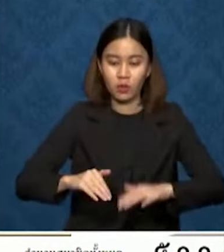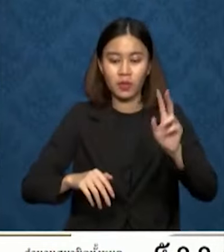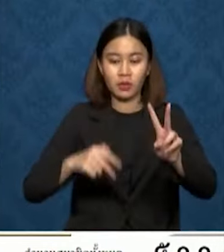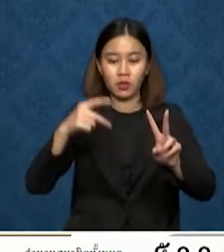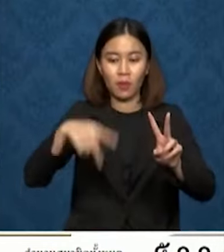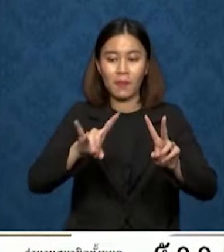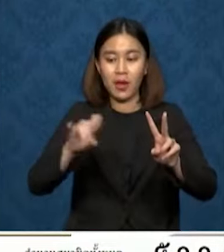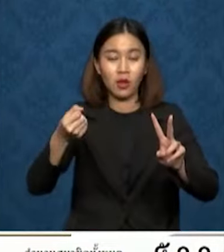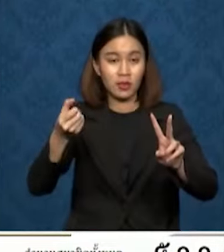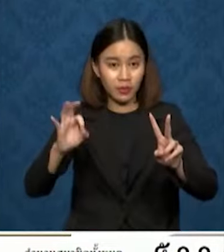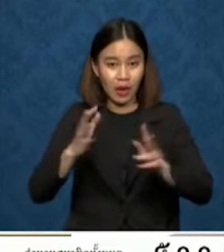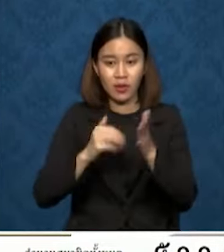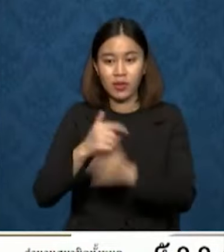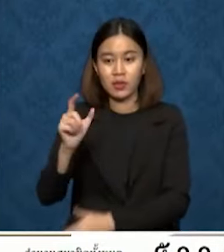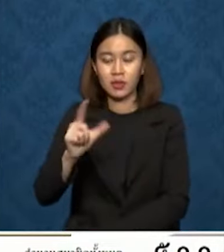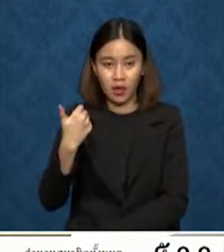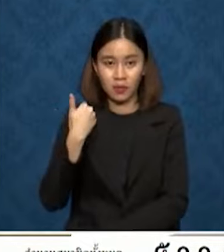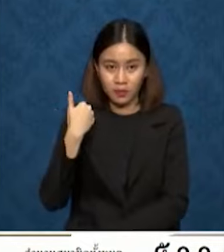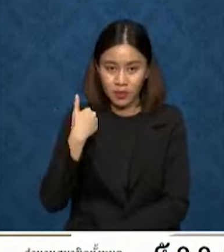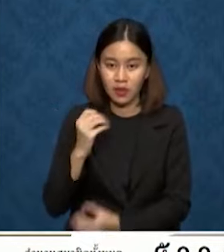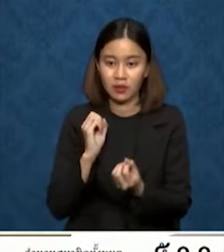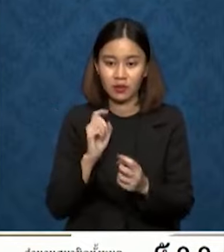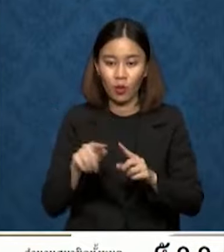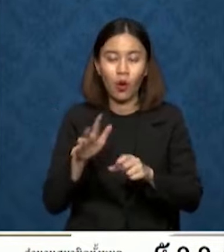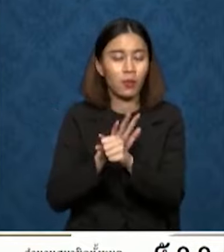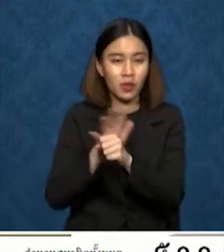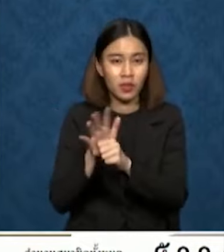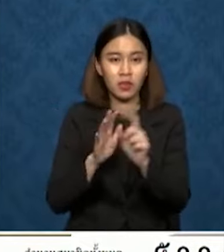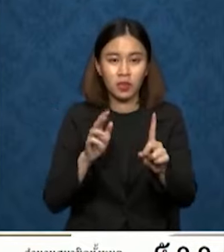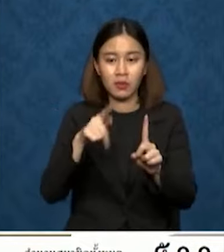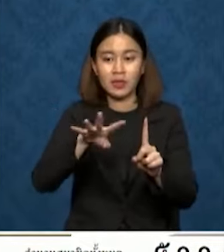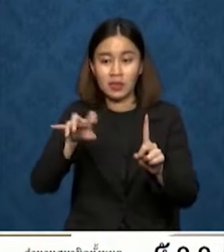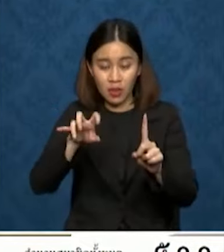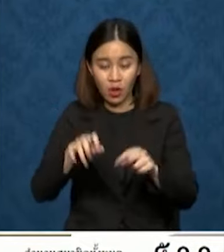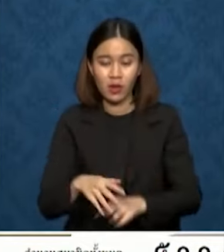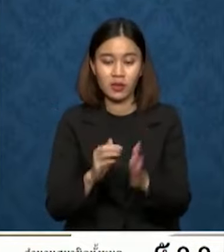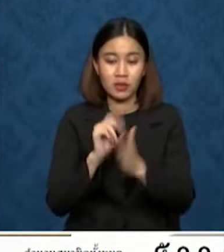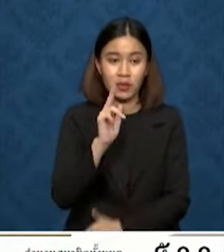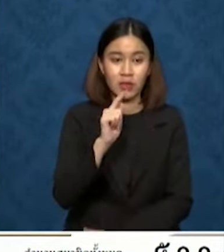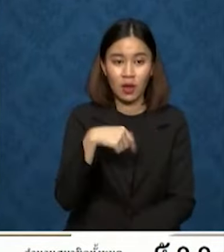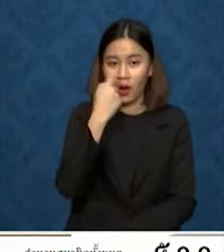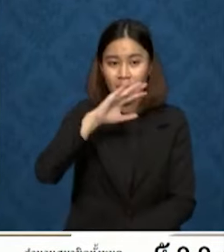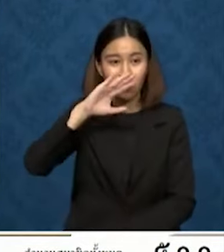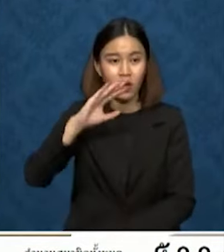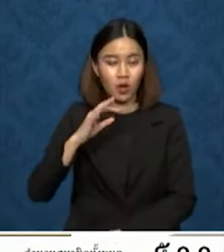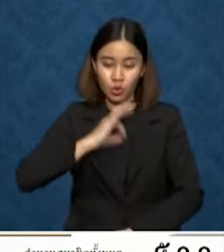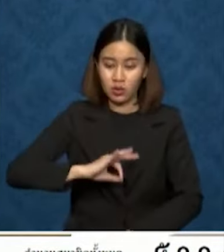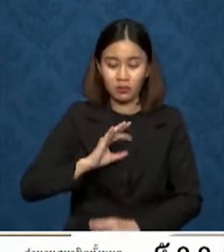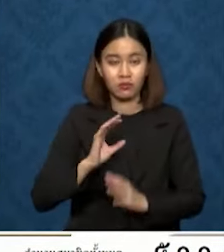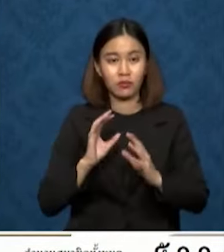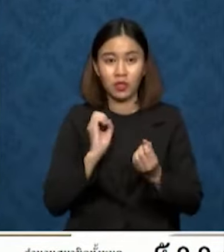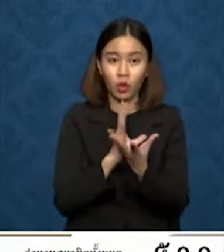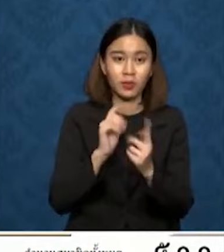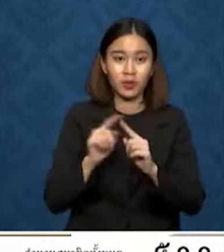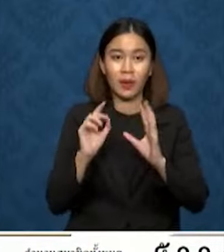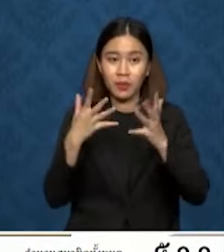819 ลายสีเหลืองคืมีอาการ แตไม่มากครั 1,411 ลายและสีเขียวคือผไม่มอาการครับกล่